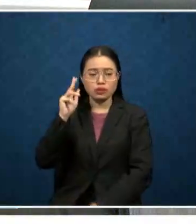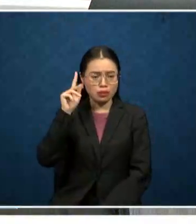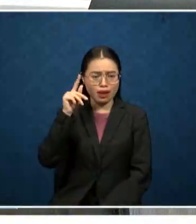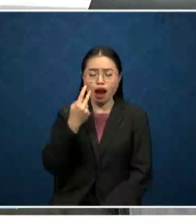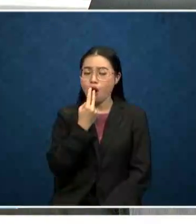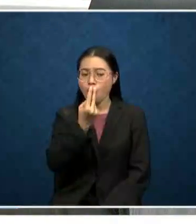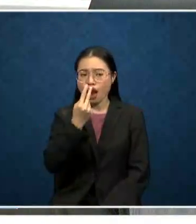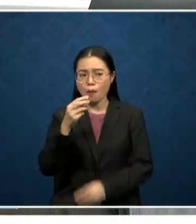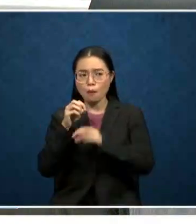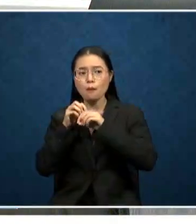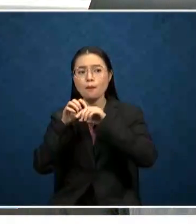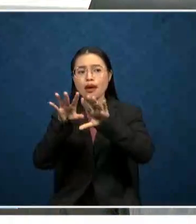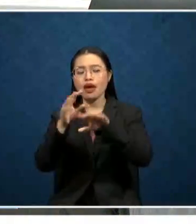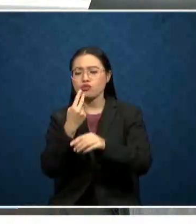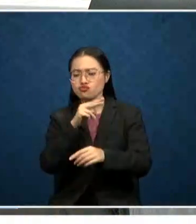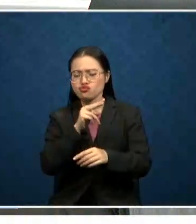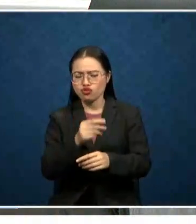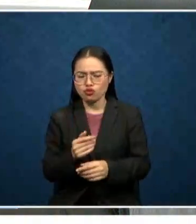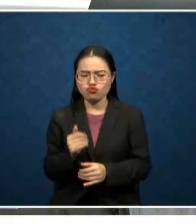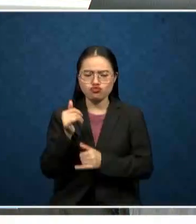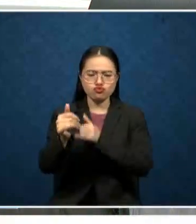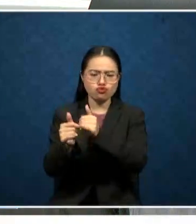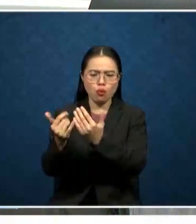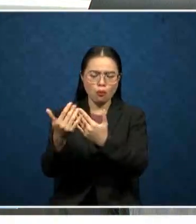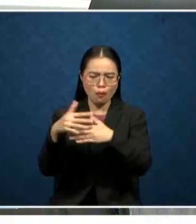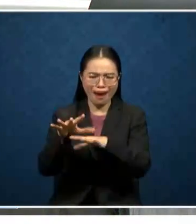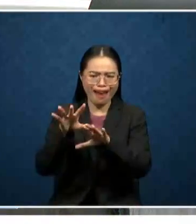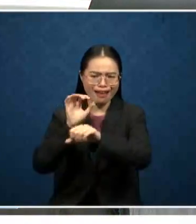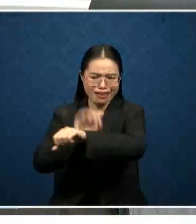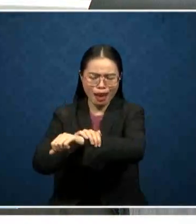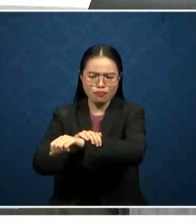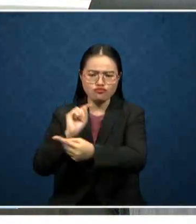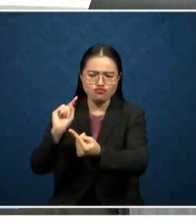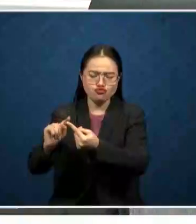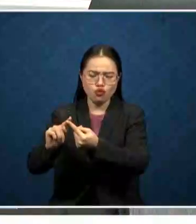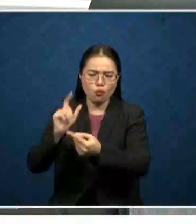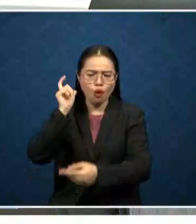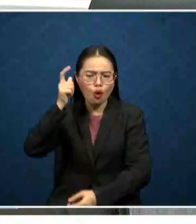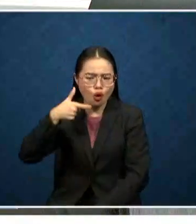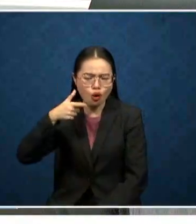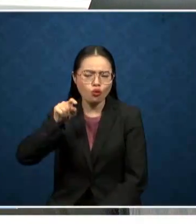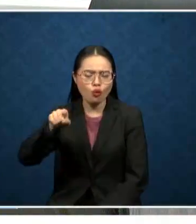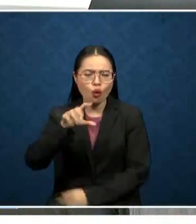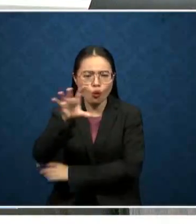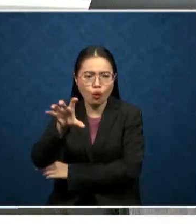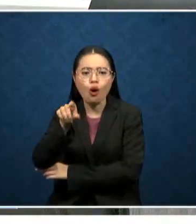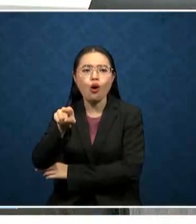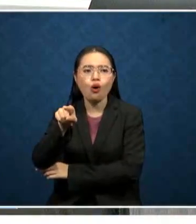ว่าก็จำเป็นที่ต้องส่งกองกำลังเข้าไปที่จะทลายแก๊งคอลเซ็นเตอร์ที่อยู่บริเวณชายแดนนะเพราะฉะนั้